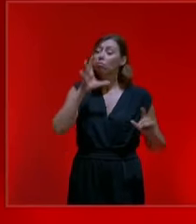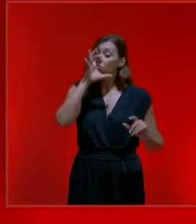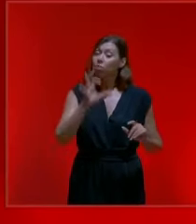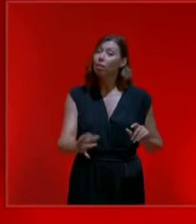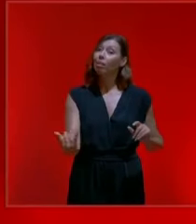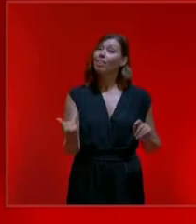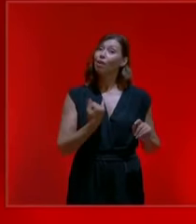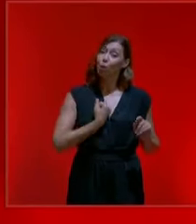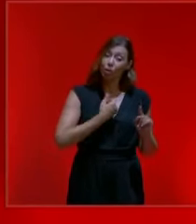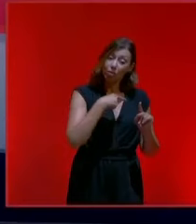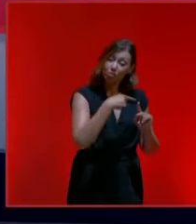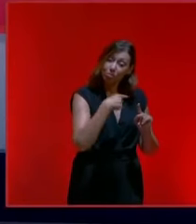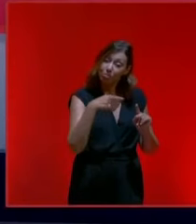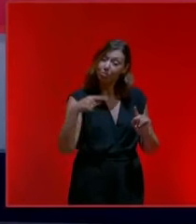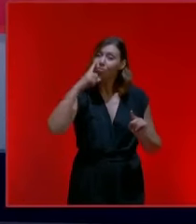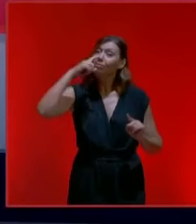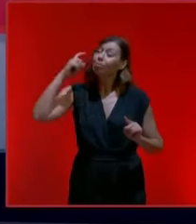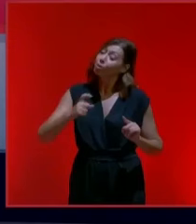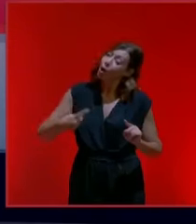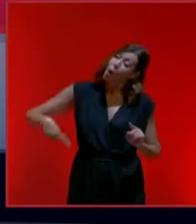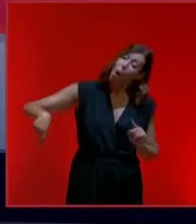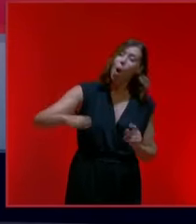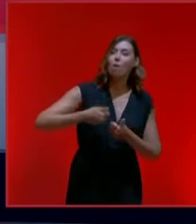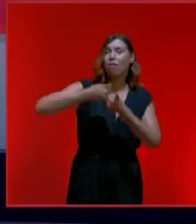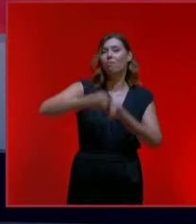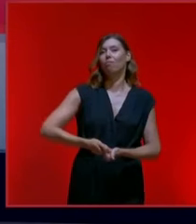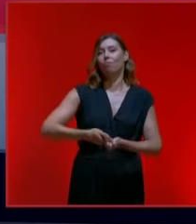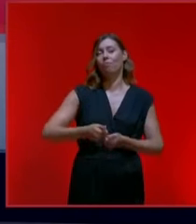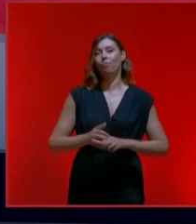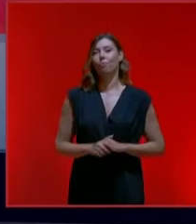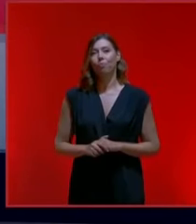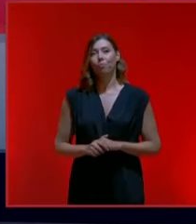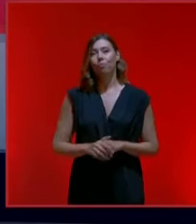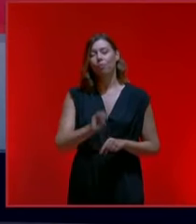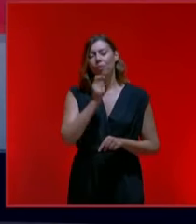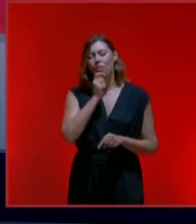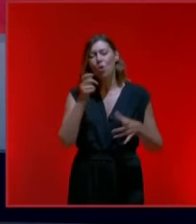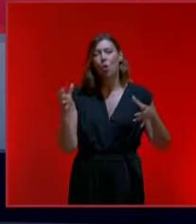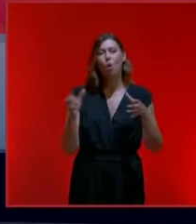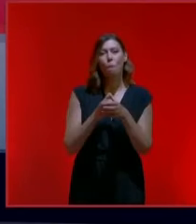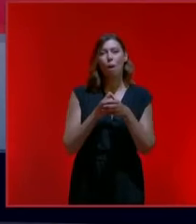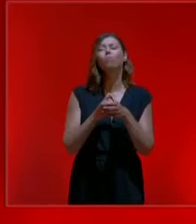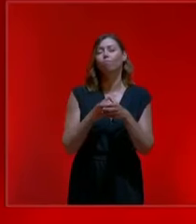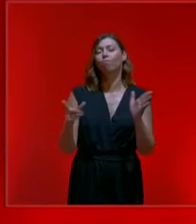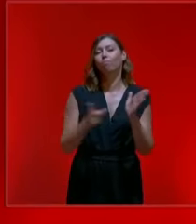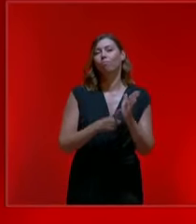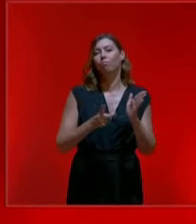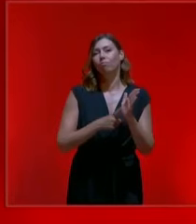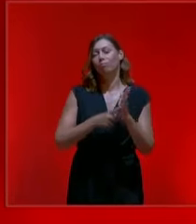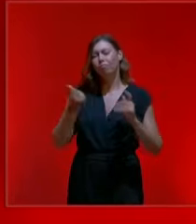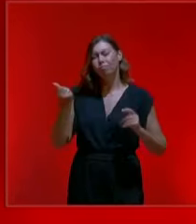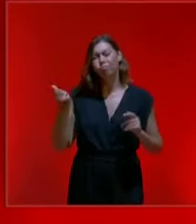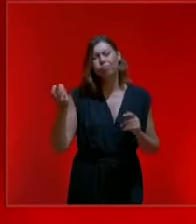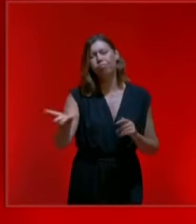πρέπει να υπηρετηθεί. Το κόμμα μας, λοιπόν, όπως είπα, έχει ανάγκη ένα τεράστιο κύμα δημοκρατίας και συμμετοχής, που θα